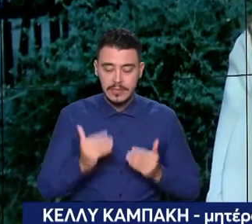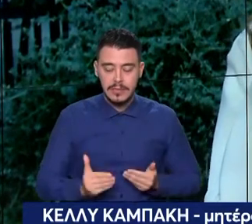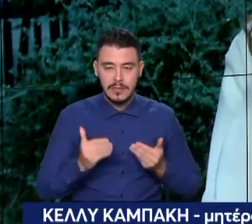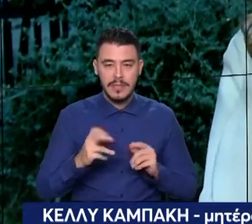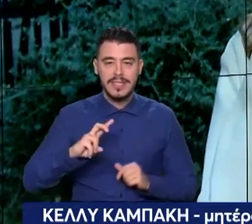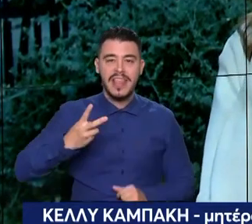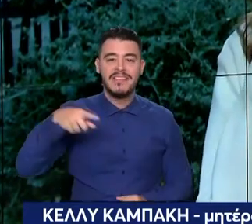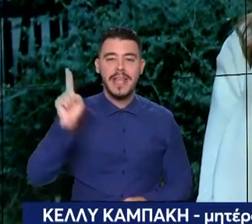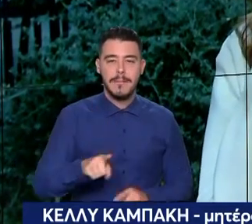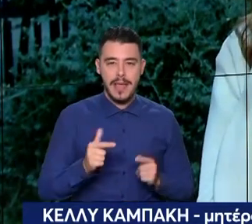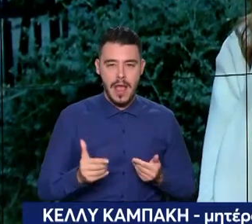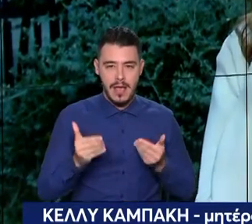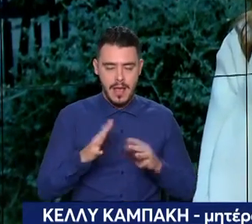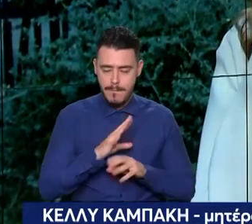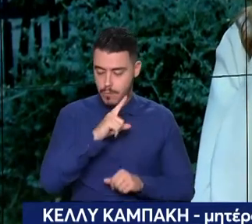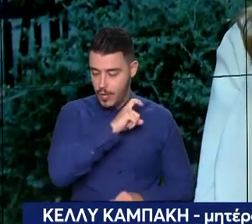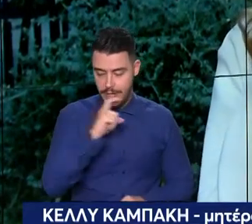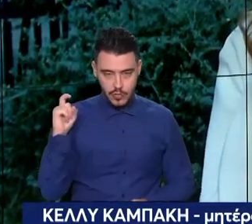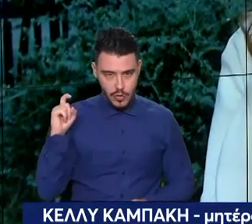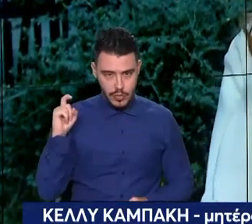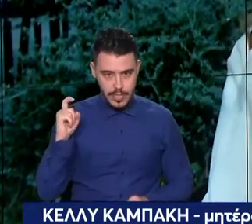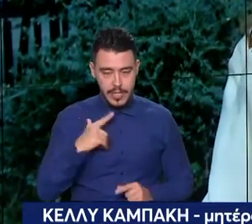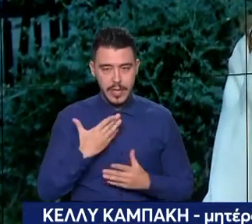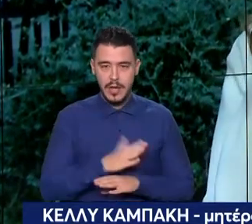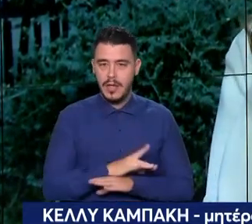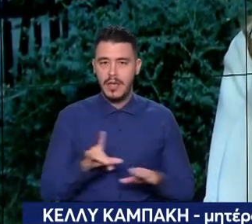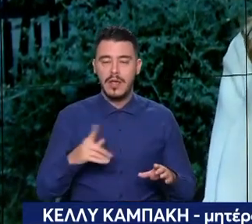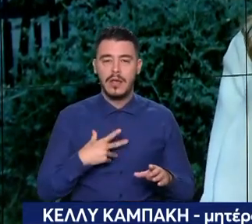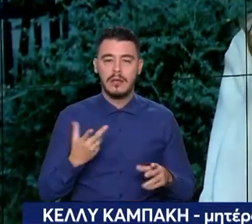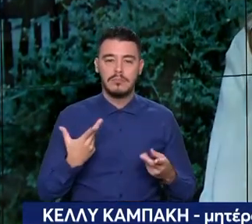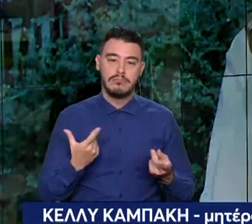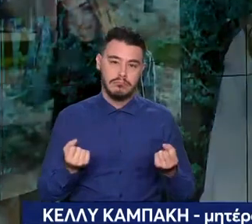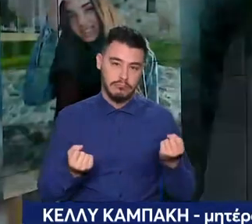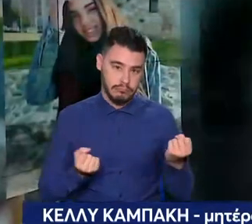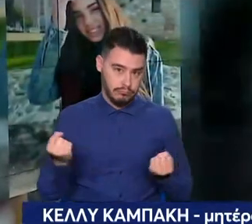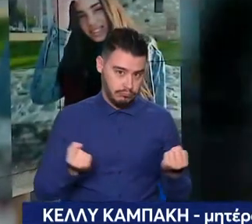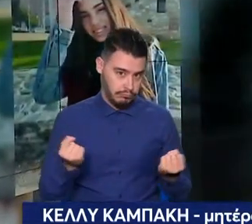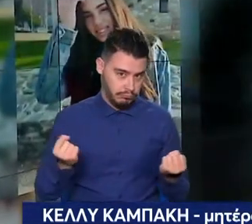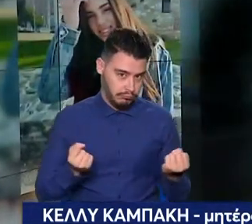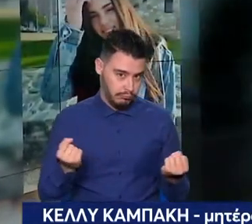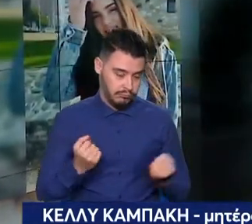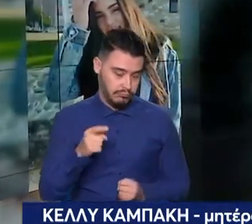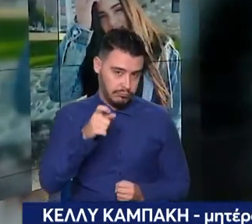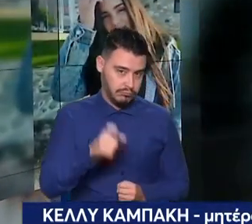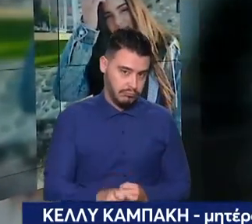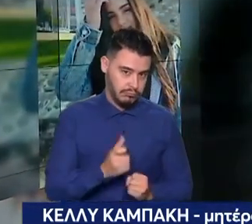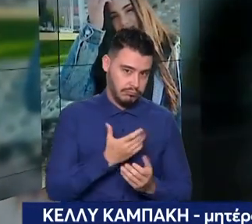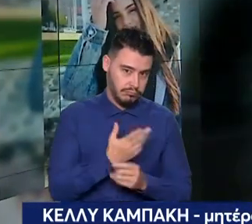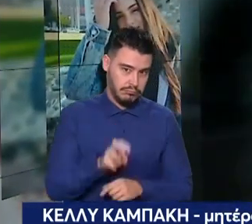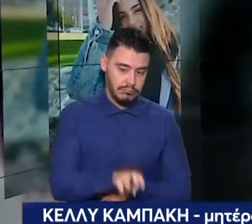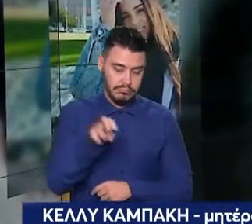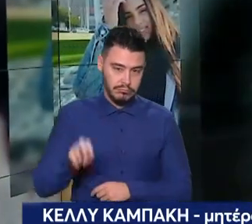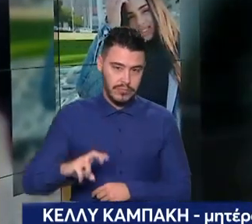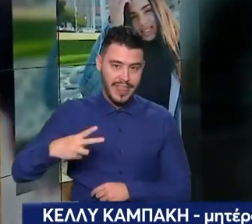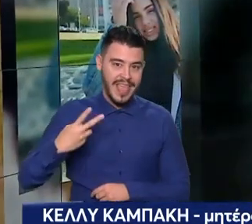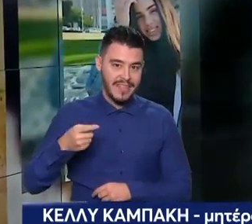μέρα, επίσης δύσκολη μέρα, η συνοδηγός, η οποία οφείλω να πω ότι δεν ζήτησε ποτέ